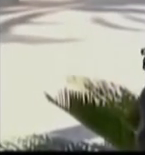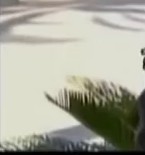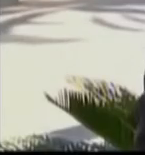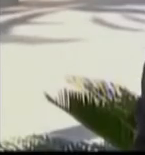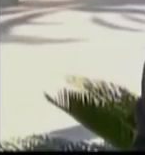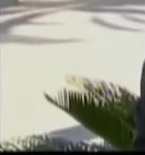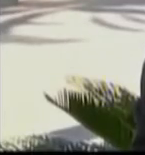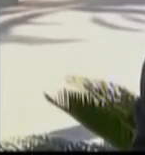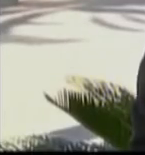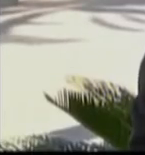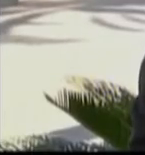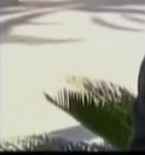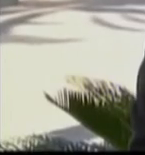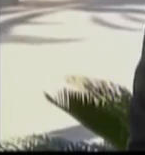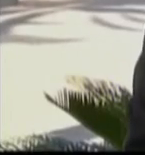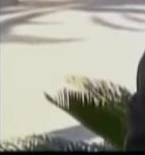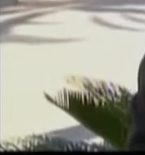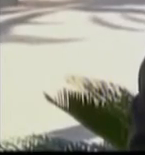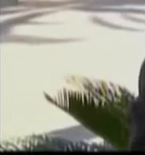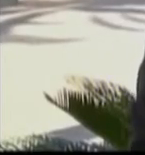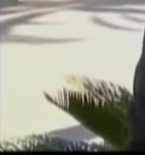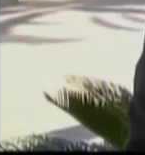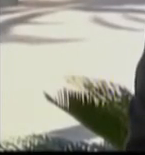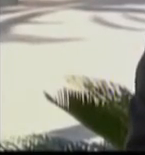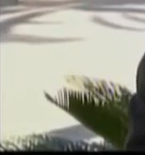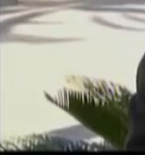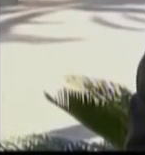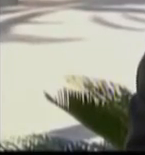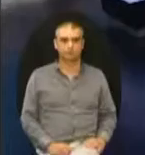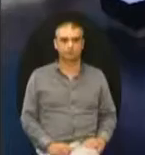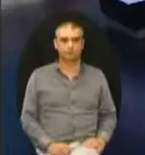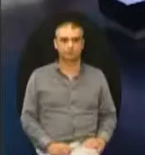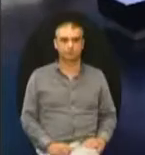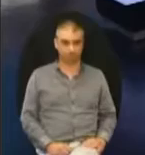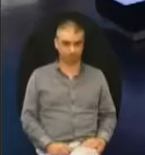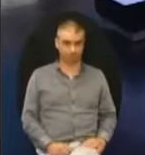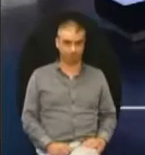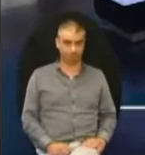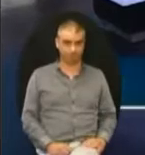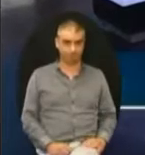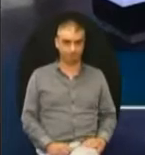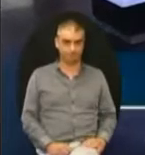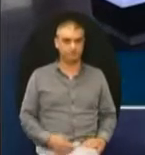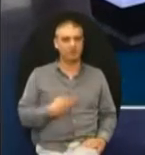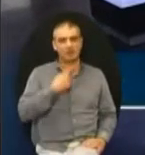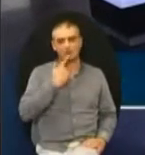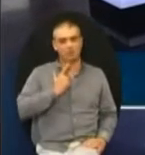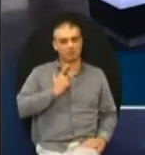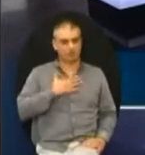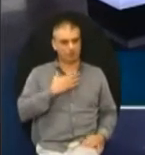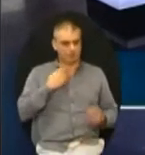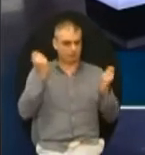דעתם, זה קמפיין מפצל, משסע, שקרי. אגב, אני אגיד לך שאני באופן אישי די